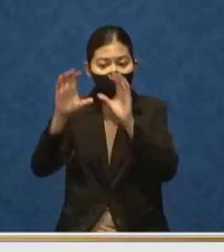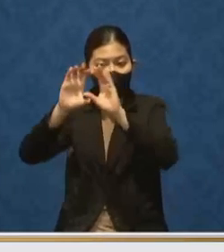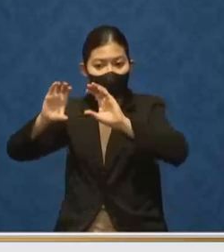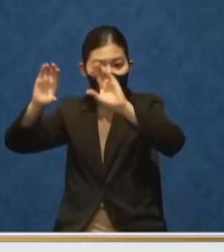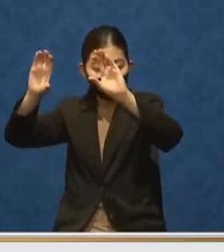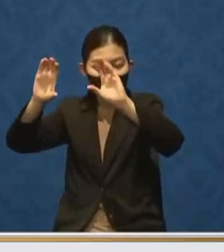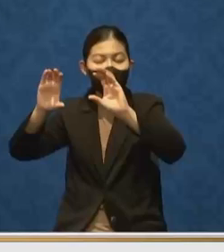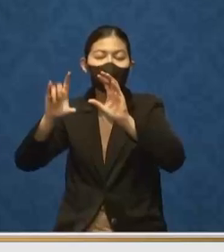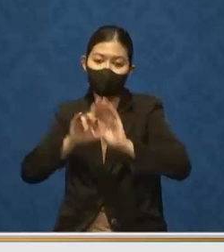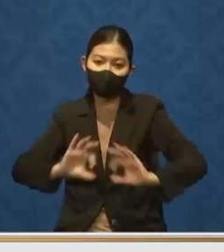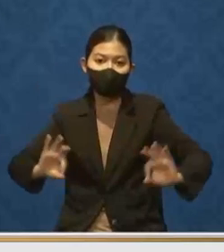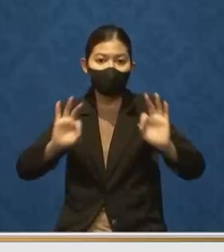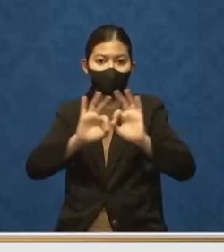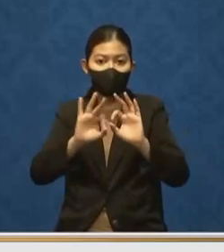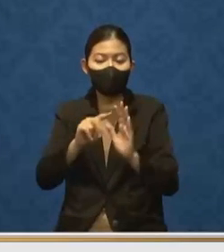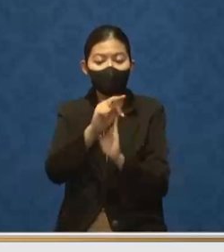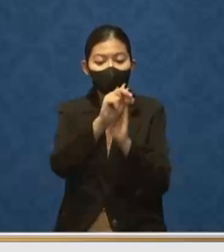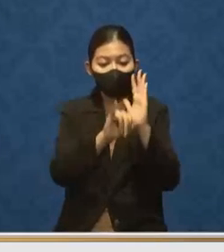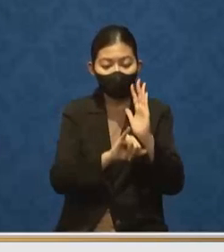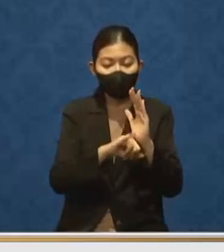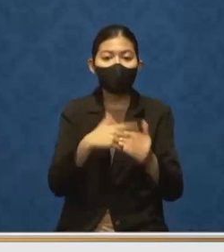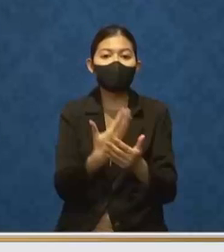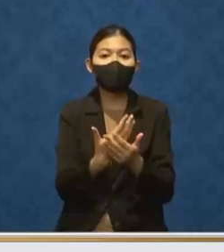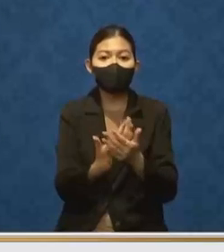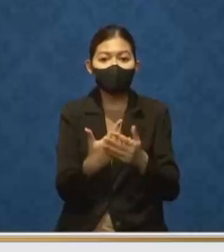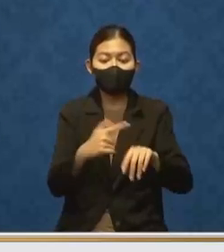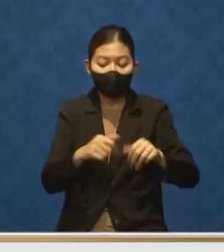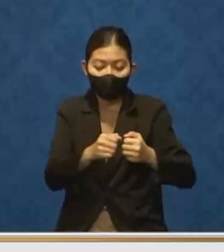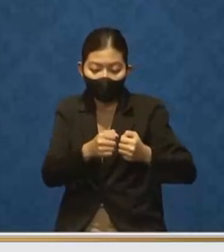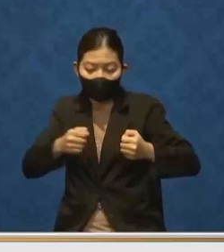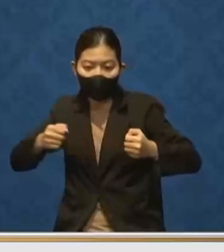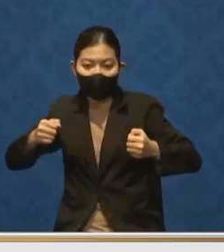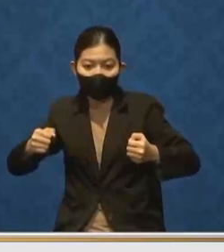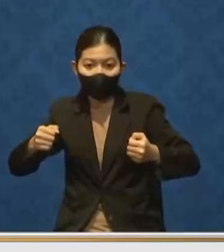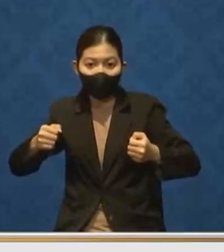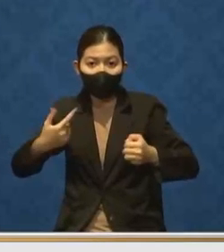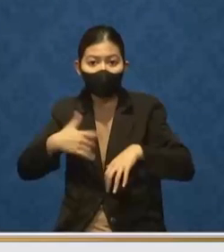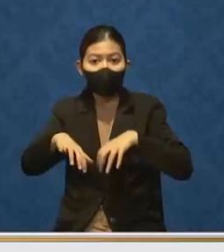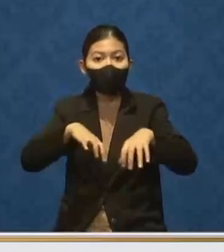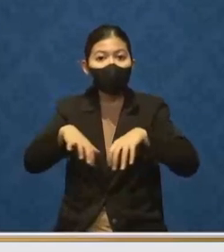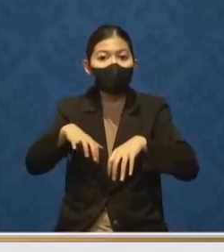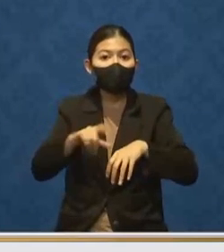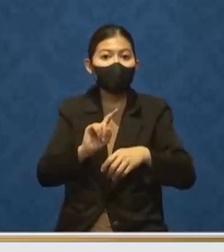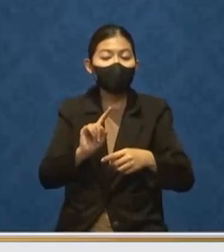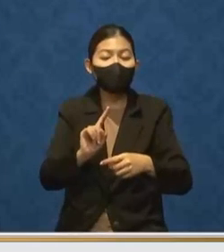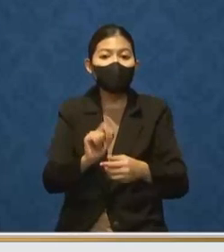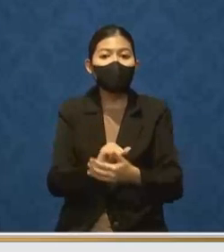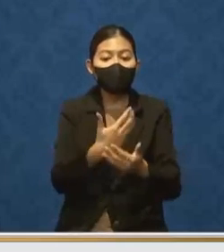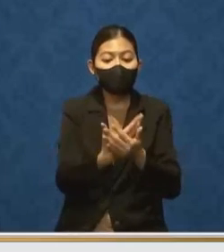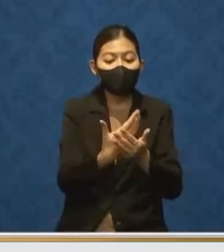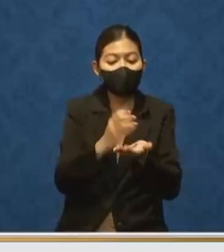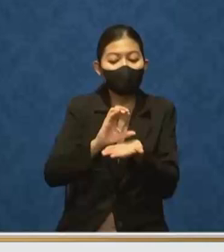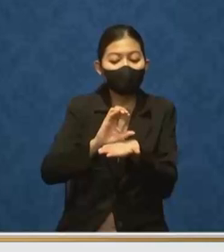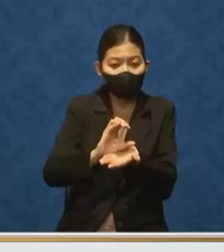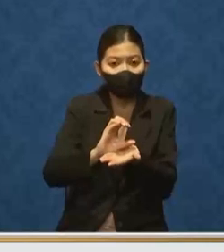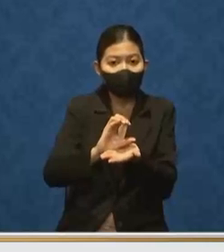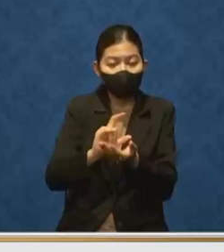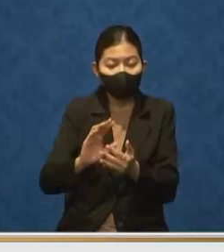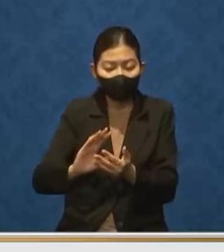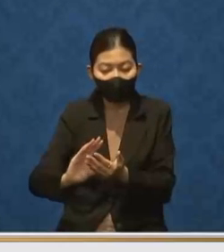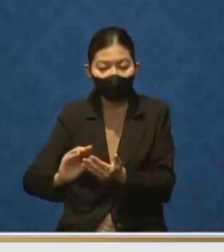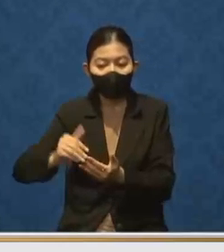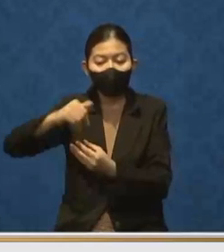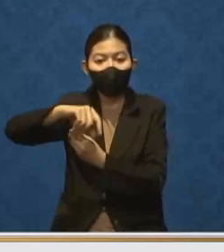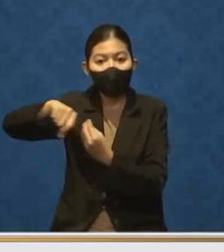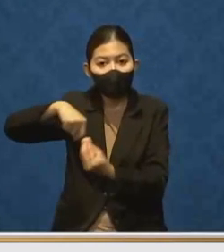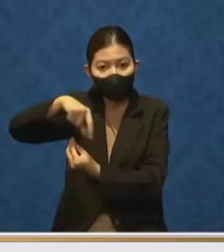เป็นต้องดำเนินนโยบายการคลังแบบขยายตัวผ่านการจัดทำงบประมาณขาดดุลเพื่อสนับสนุนการฟื้นตัวของเศรษฐกิ